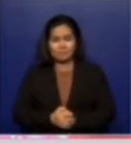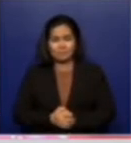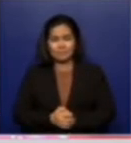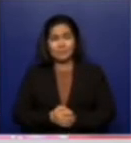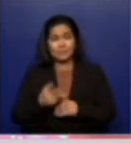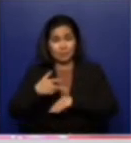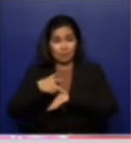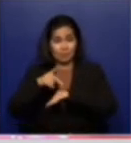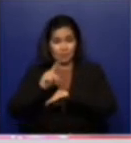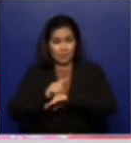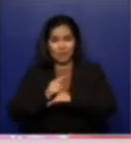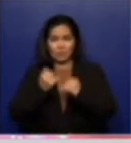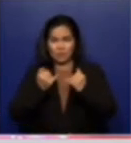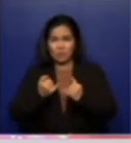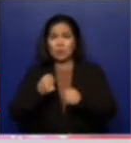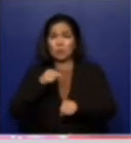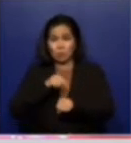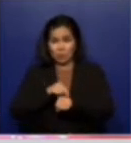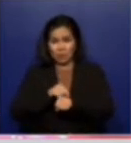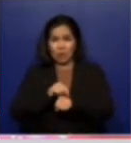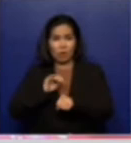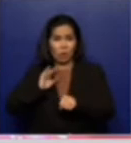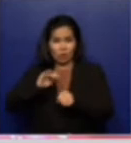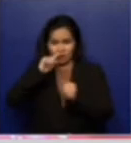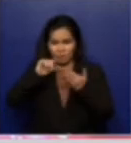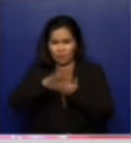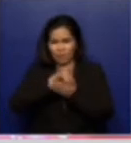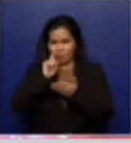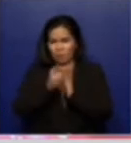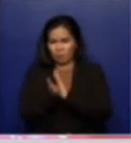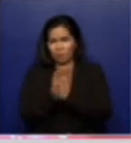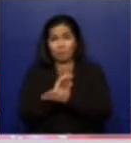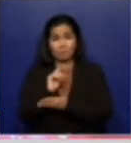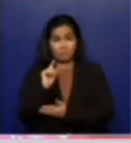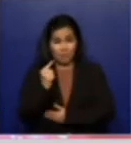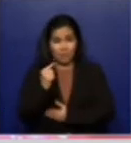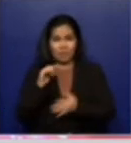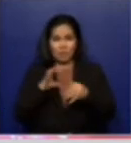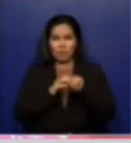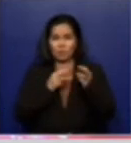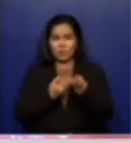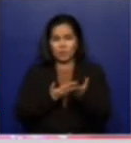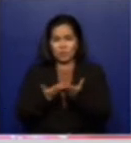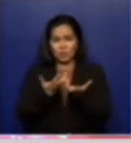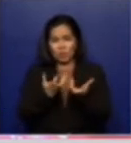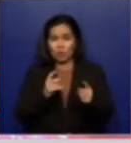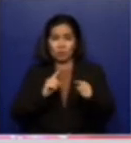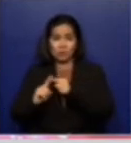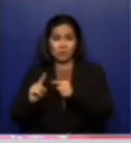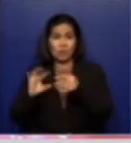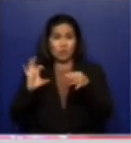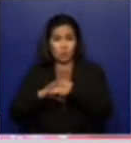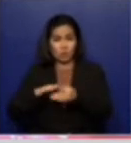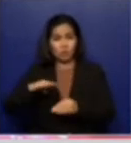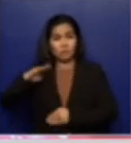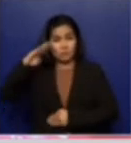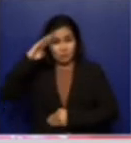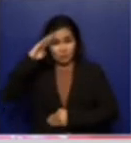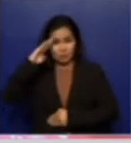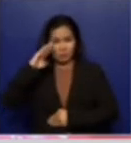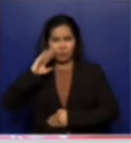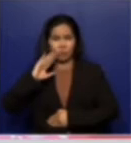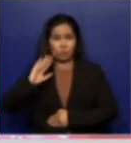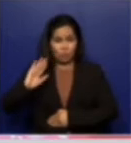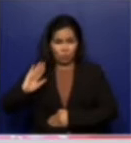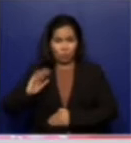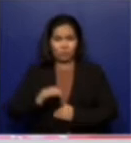งเวลาแล้วที่ประเทศของเรานั้นต้องปฏิรูปเรื่องการจัดซื้อครุภัณฑ์และยุทโธปกรณ์ในส่วนของกระทรวงกลาโ